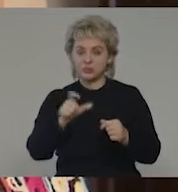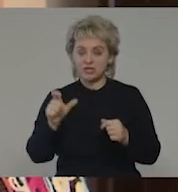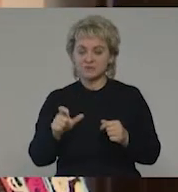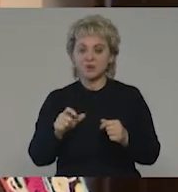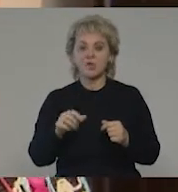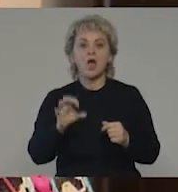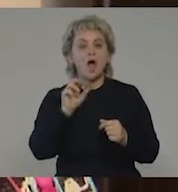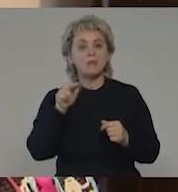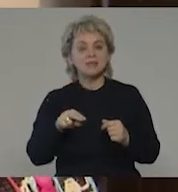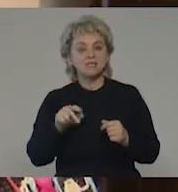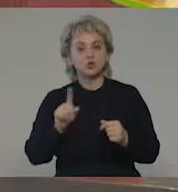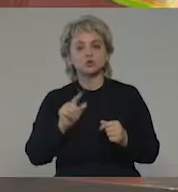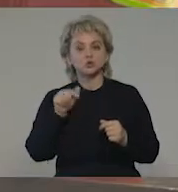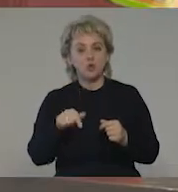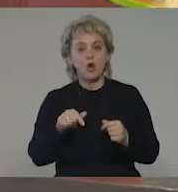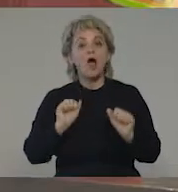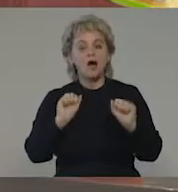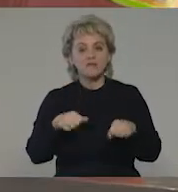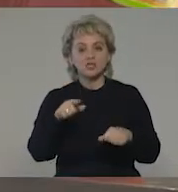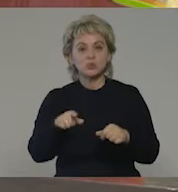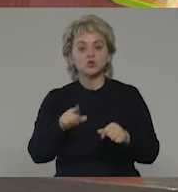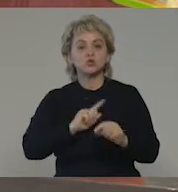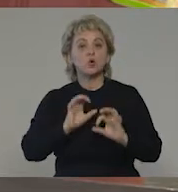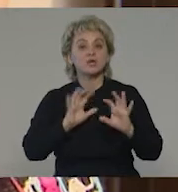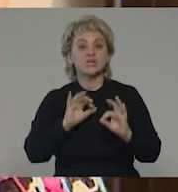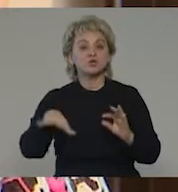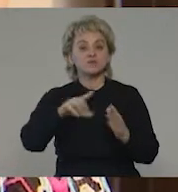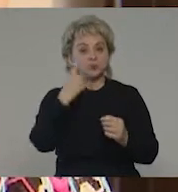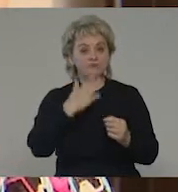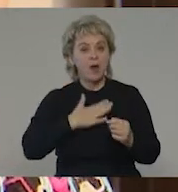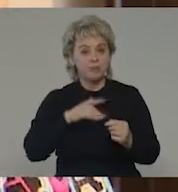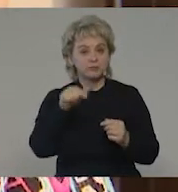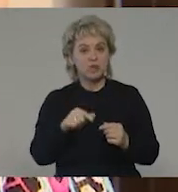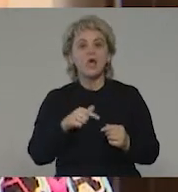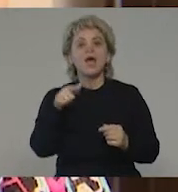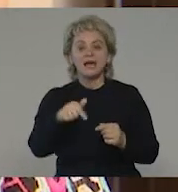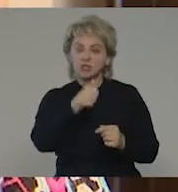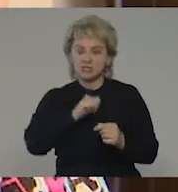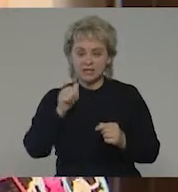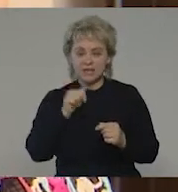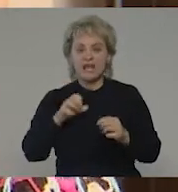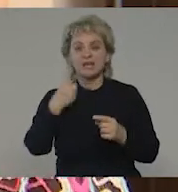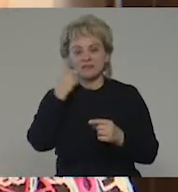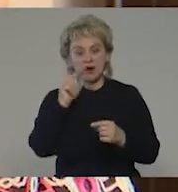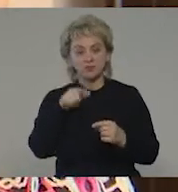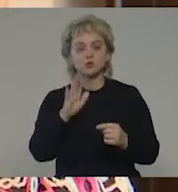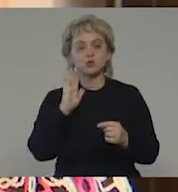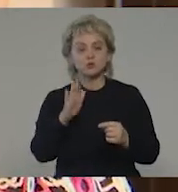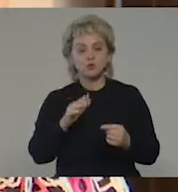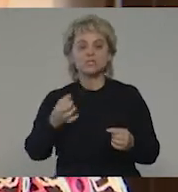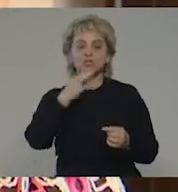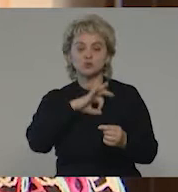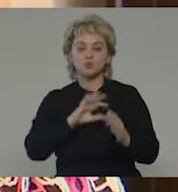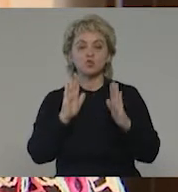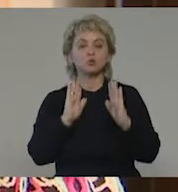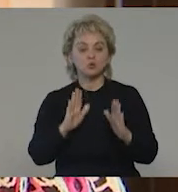респондентов опасения о возможной утечке информации. Информация строго конфиденциальна и будет